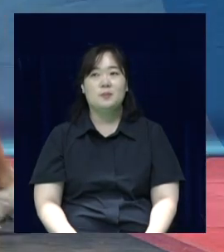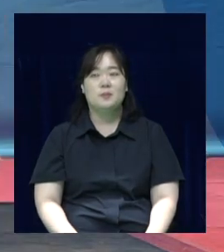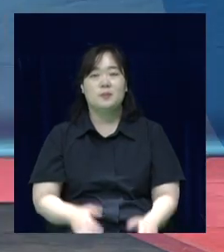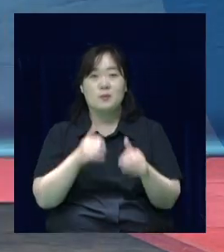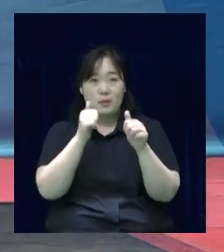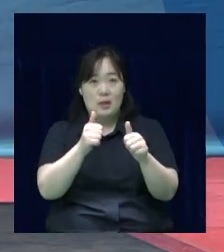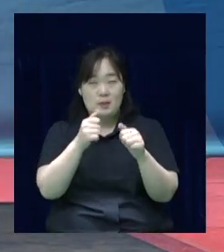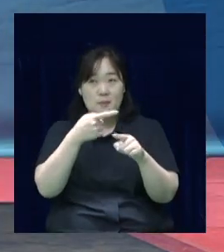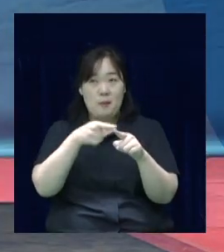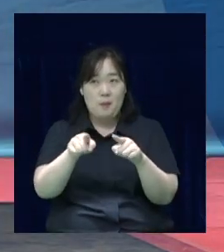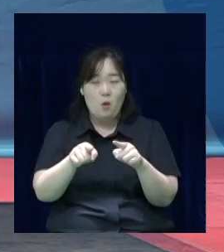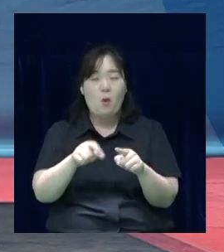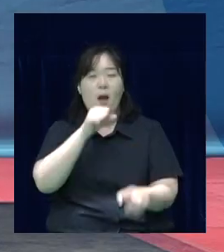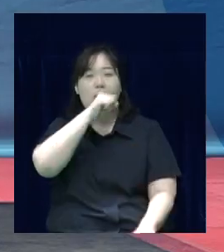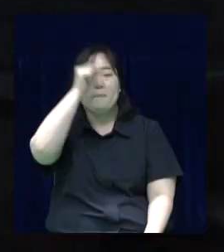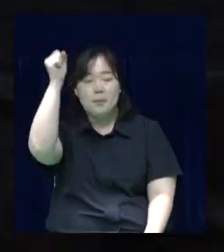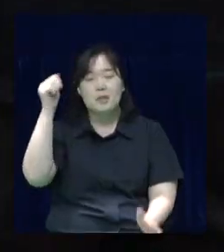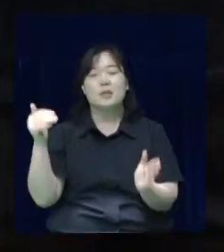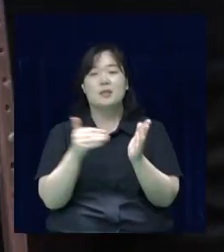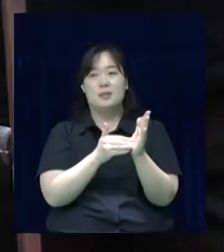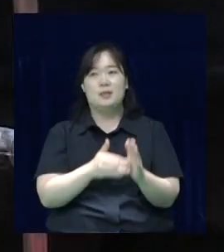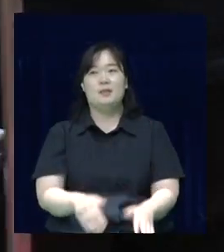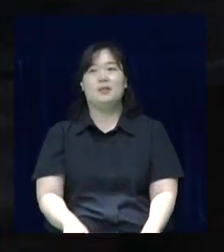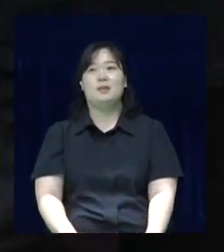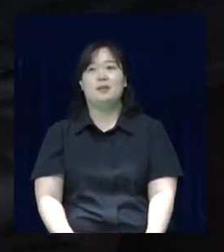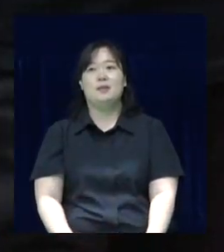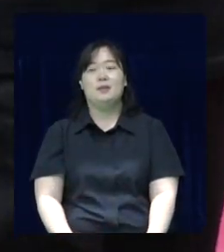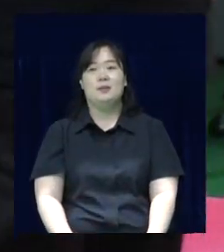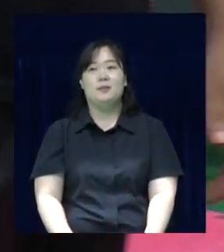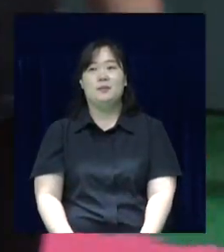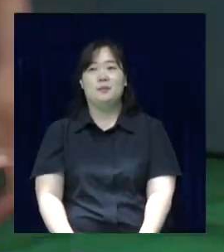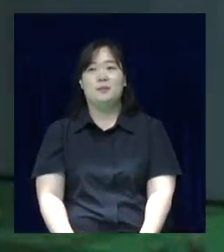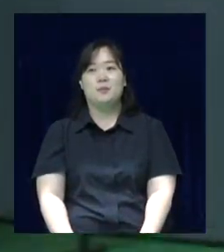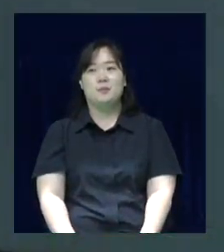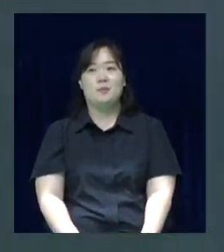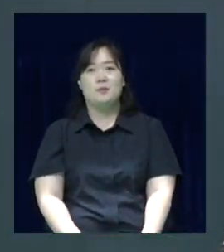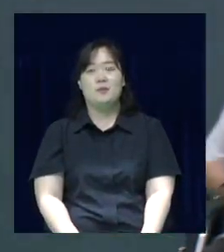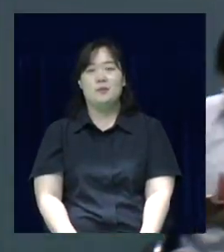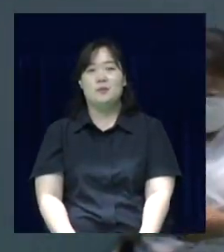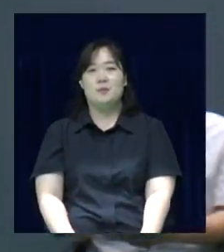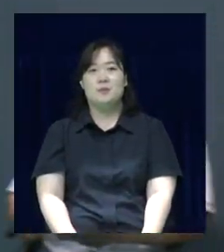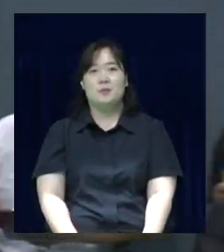심판 판정은 3명의 심판 모두 성공을 선언했습니다.